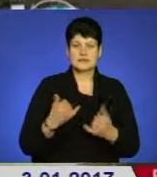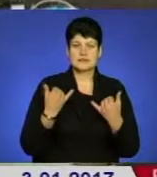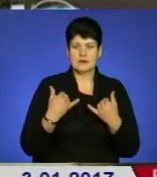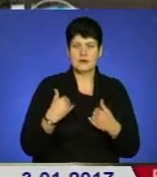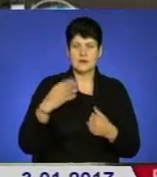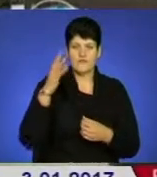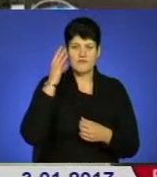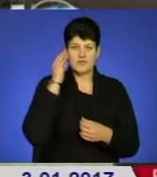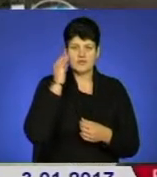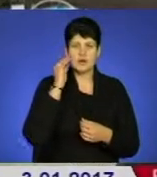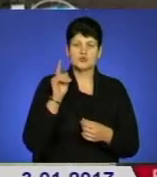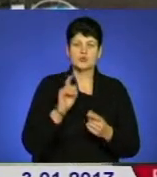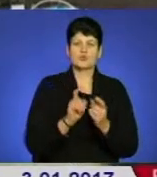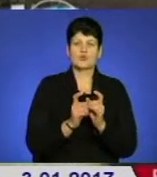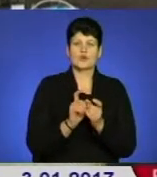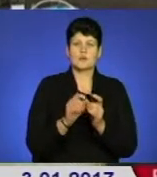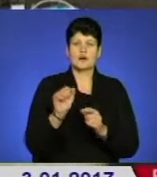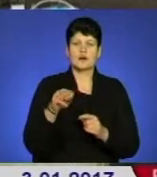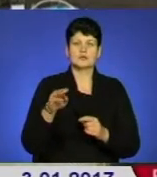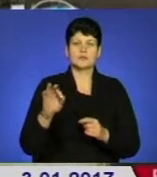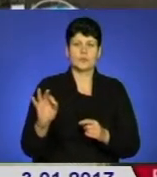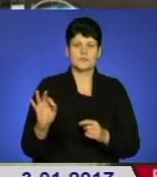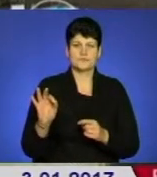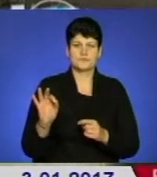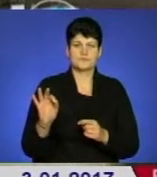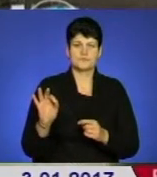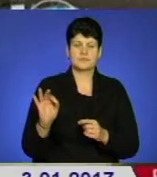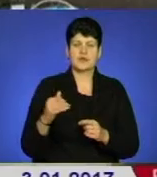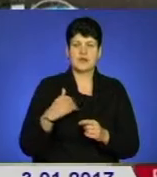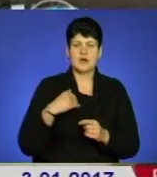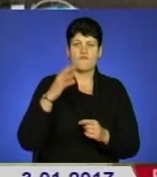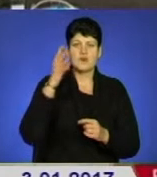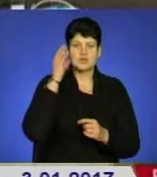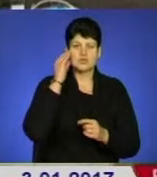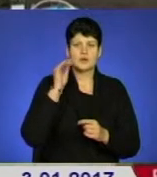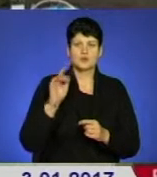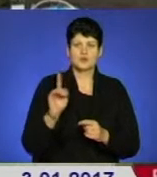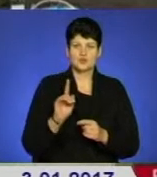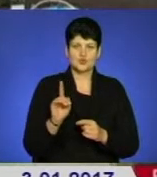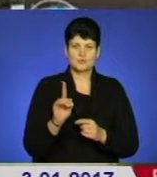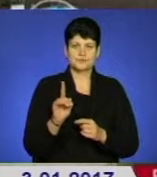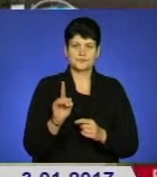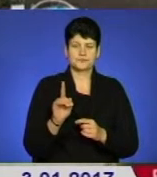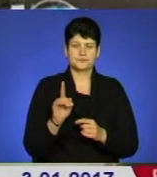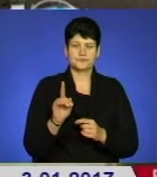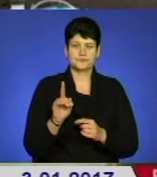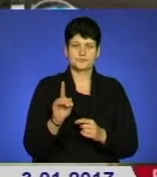вважаю боротьба АТО. Я вважаю, що ми